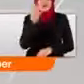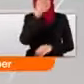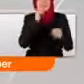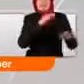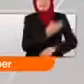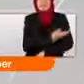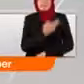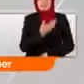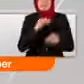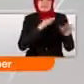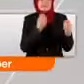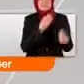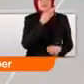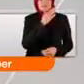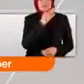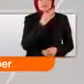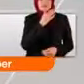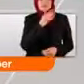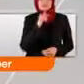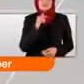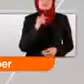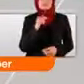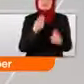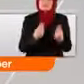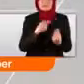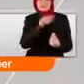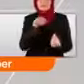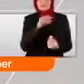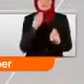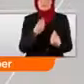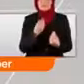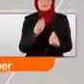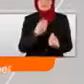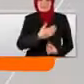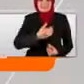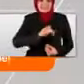biliyorum Beni ve fitre açıkçası orada daha sakin ucunda izliyorum